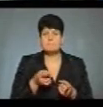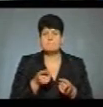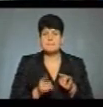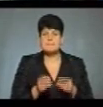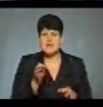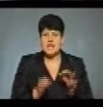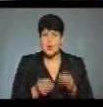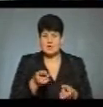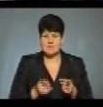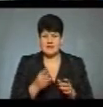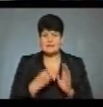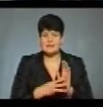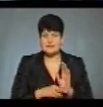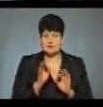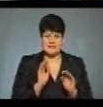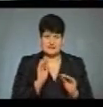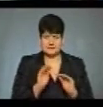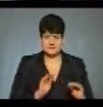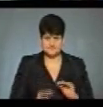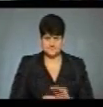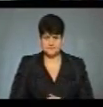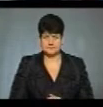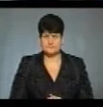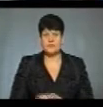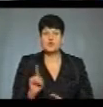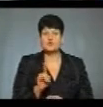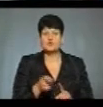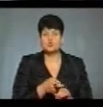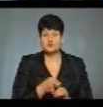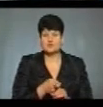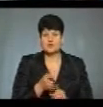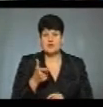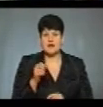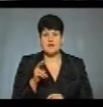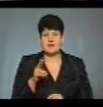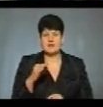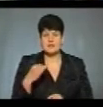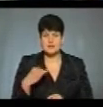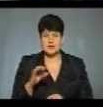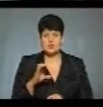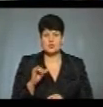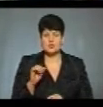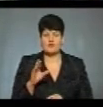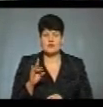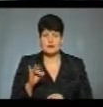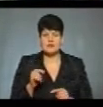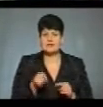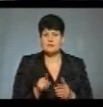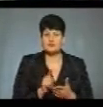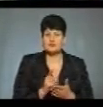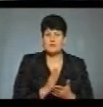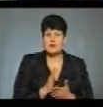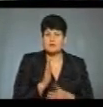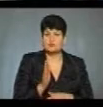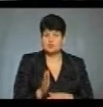лише 30% аксесуарів. Що стосується, наприклад, галицького сувеніру і різдвяної атрибутики, там обов'язково має